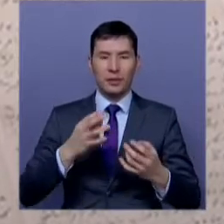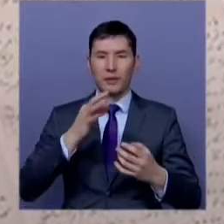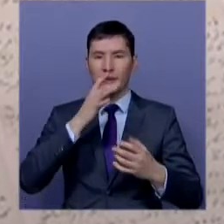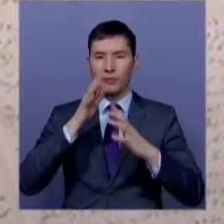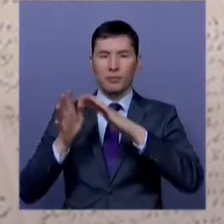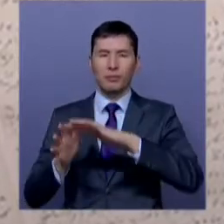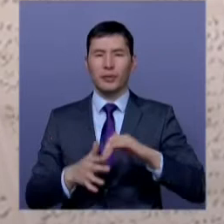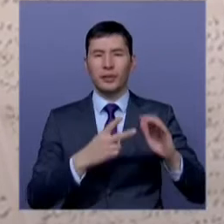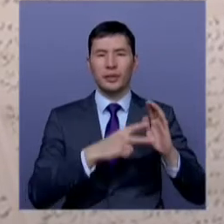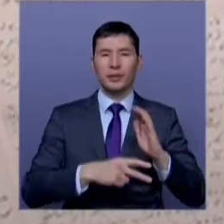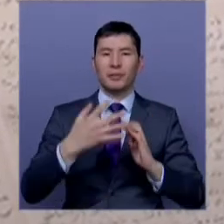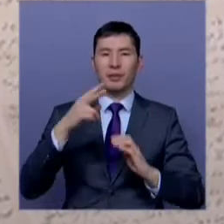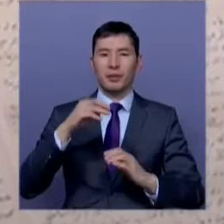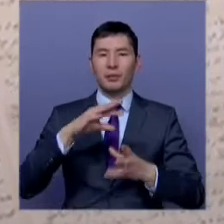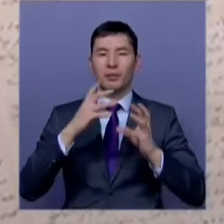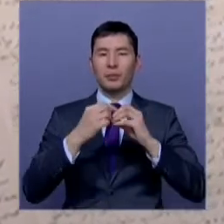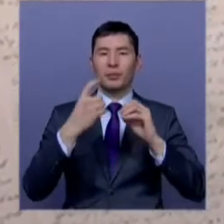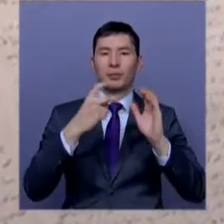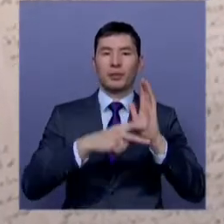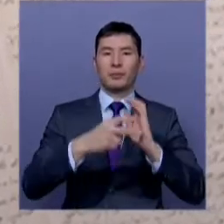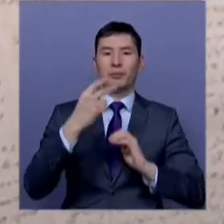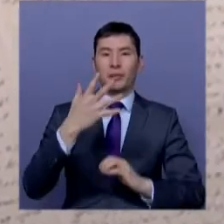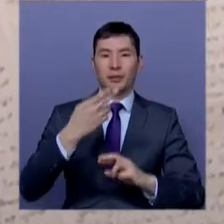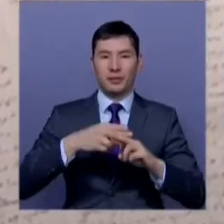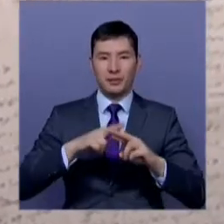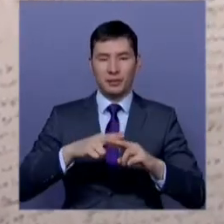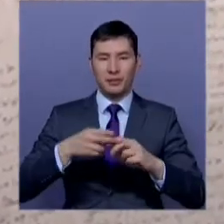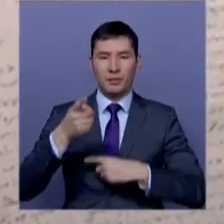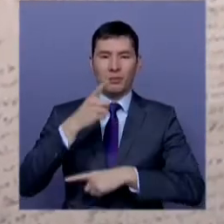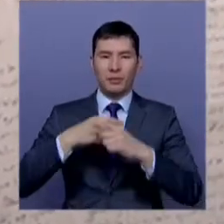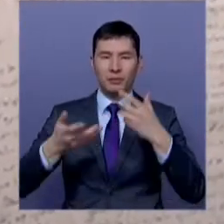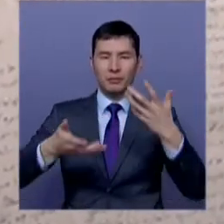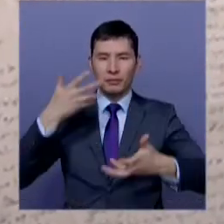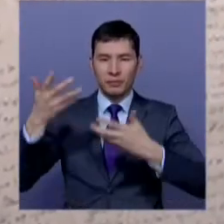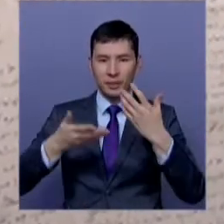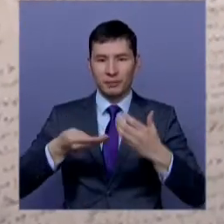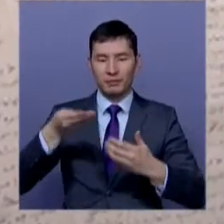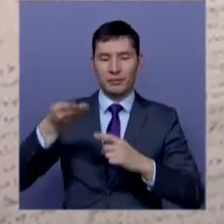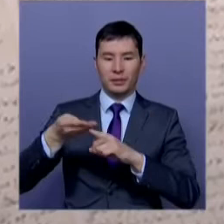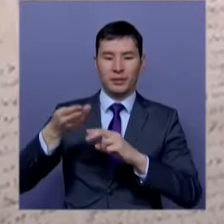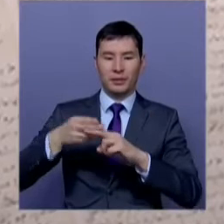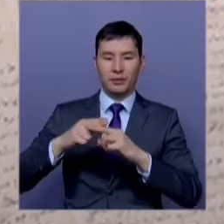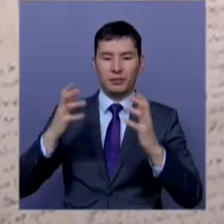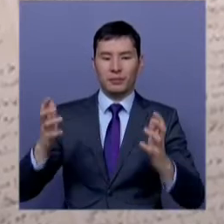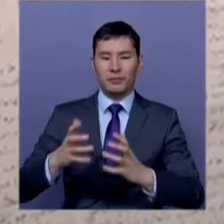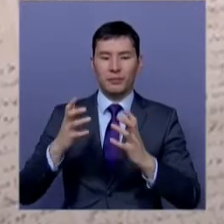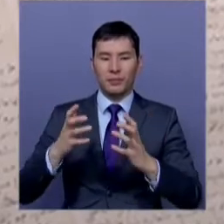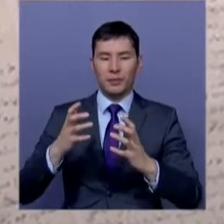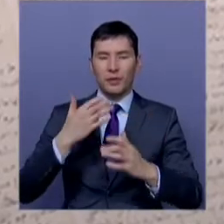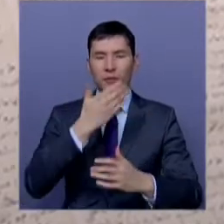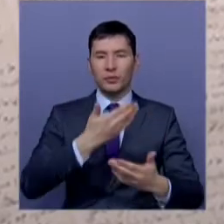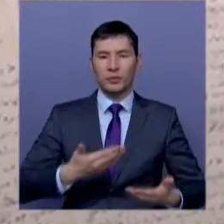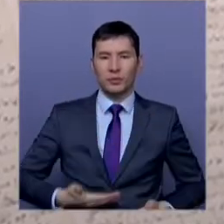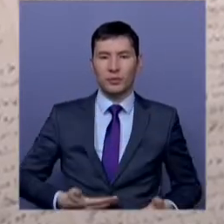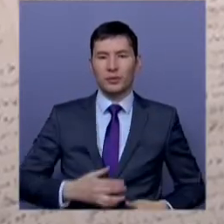музейде сақталған. Соларды әкеліп отырмыз. Одан кейінгі көрмені әкеліп отырмыз. Басқа да Абайдың өмірі мен шығармашылығы, одан